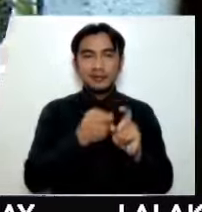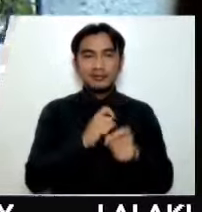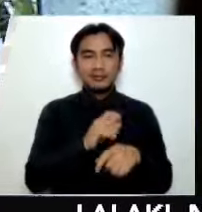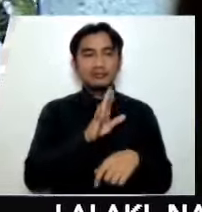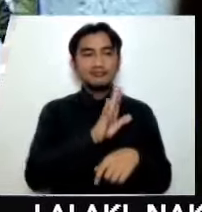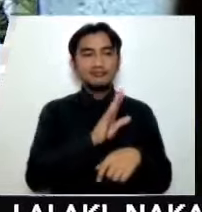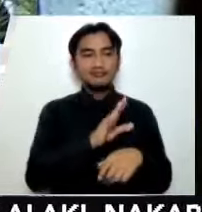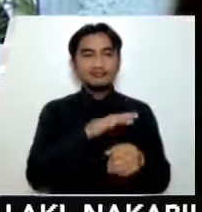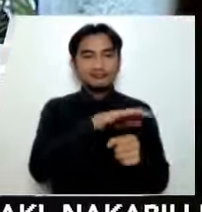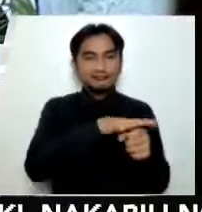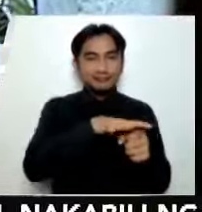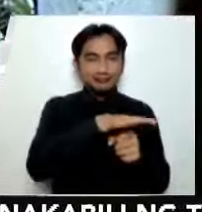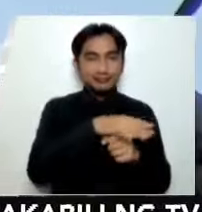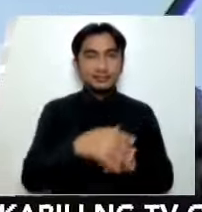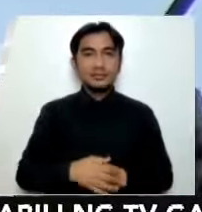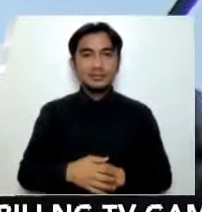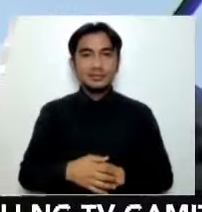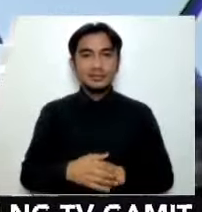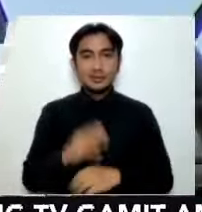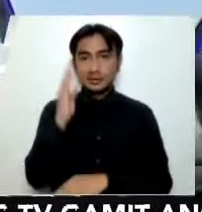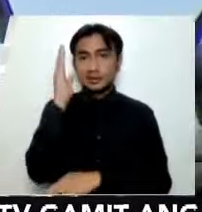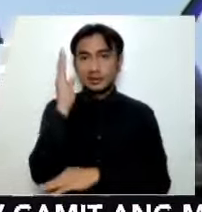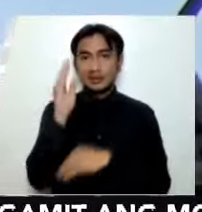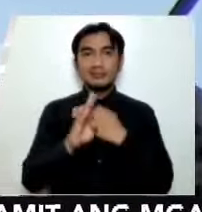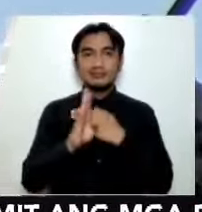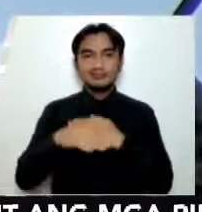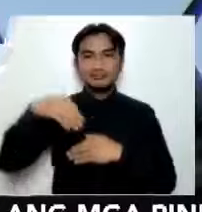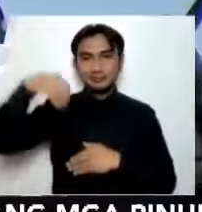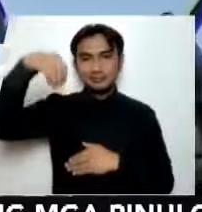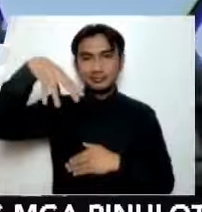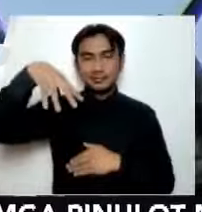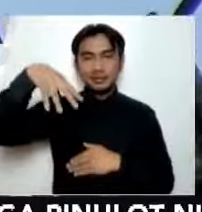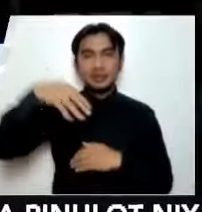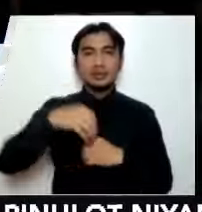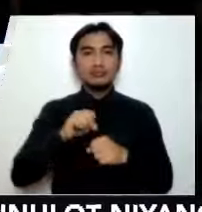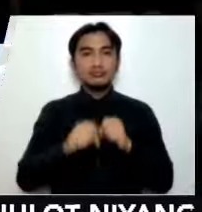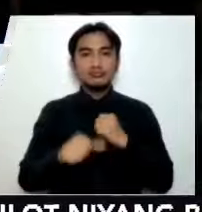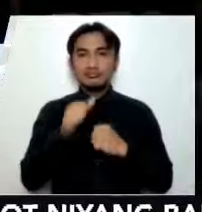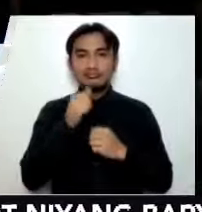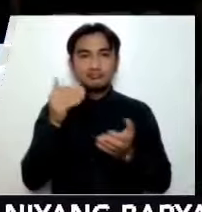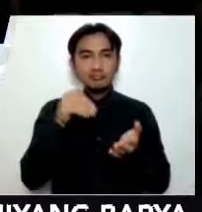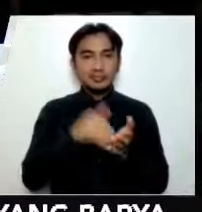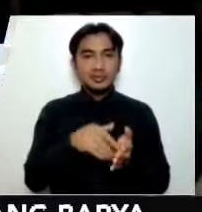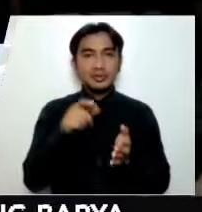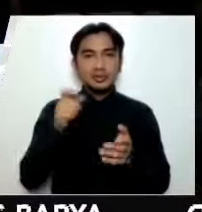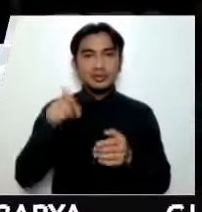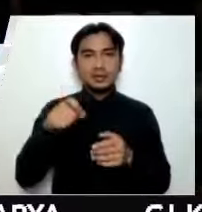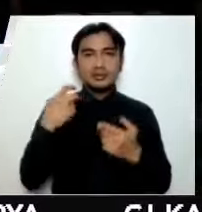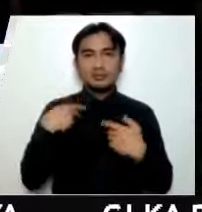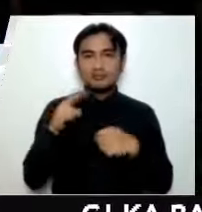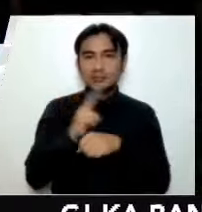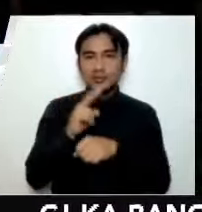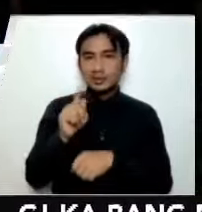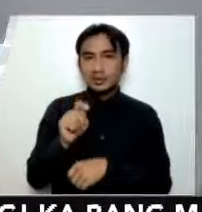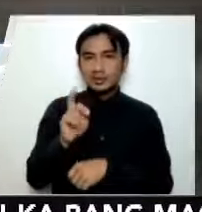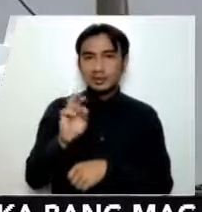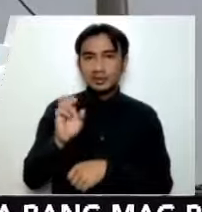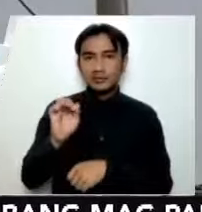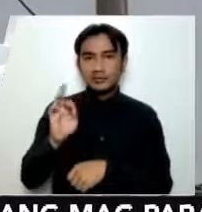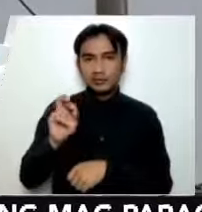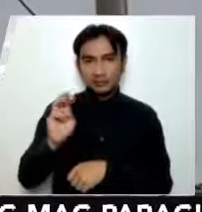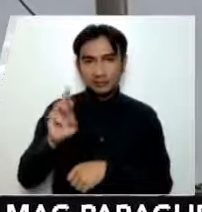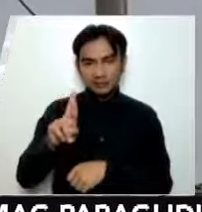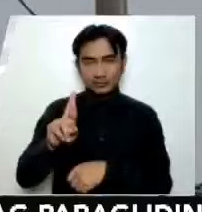bandang tanghali naibalik ang kuryente para ' maulit maglalagay raw ang Meralco ng Transformer at secondary cable ngayong araw muling